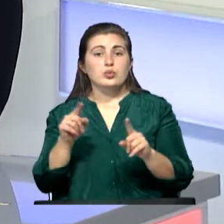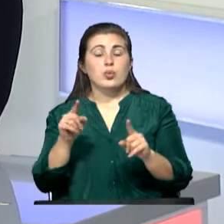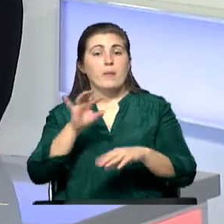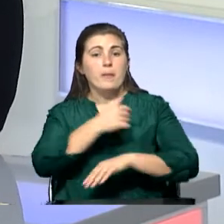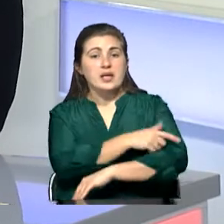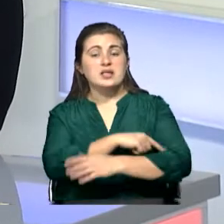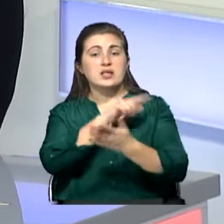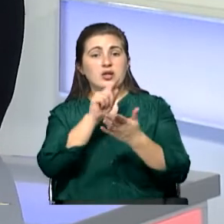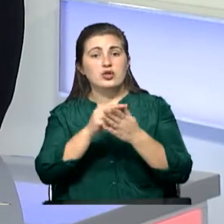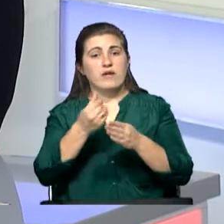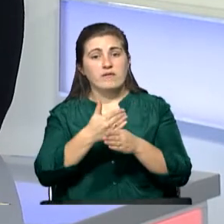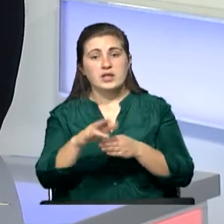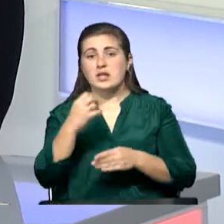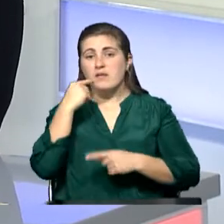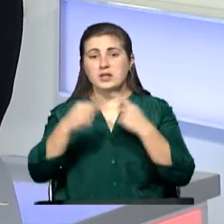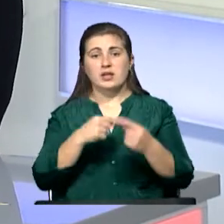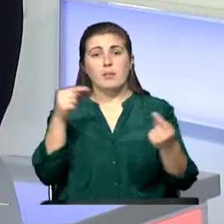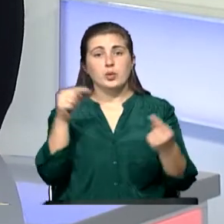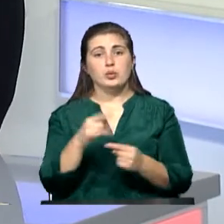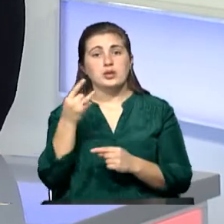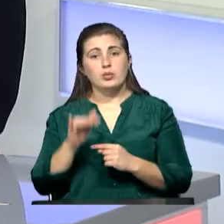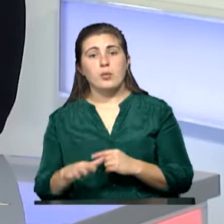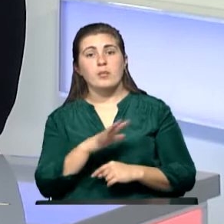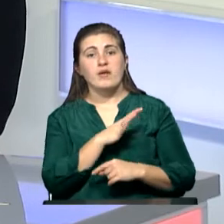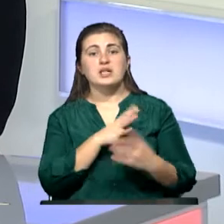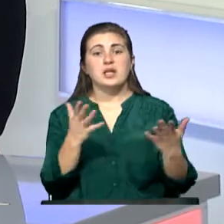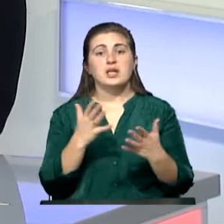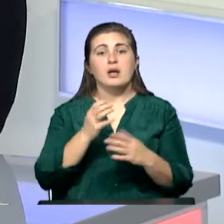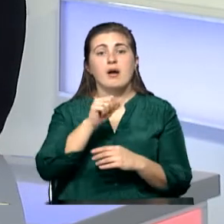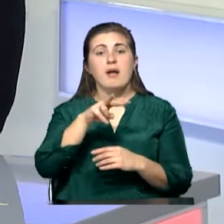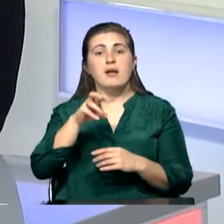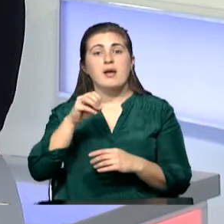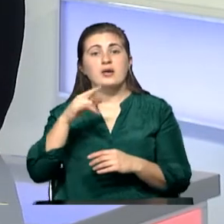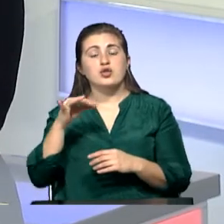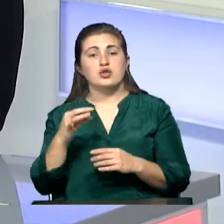больница должна выделить, не всегда подходят ребенку. Бывают какие-то аллергические реакции, тогда